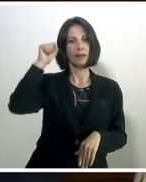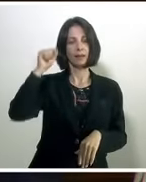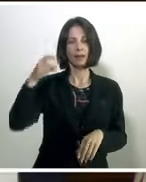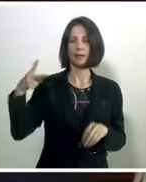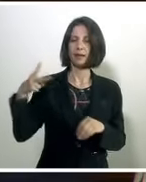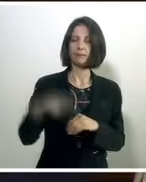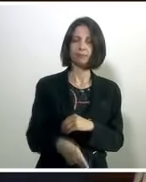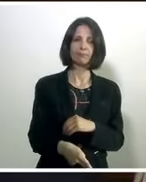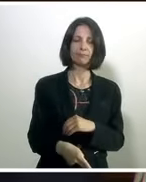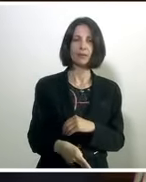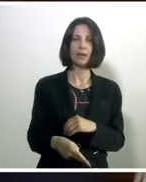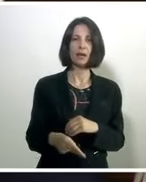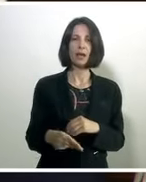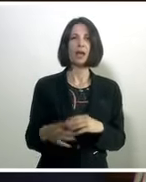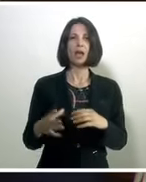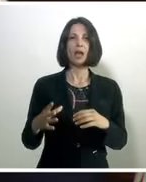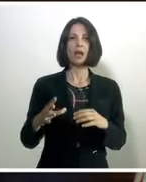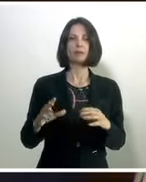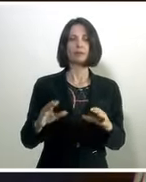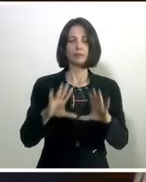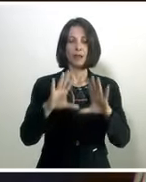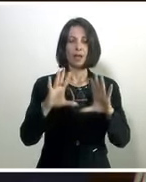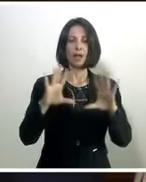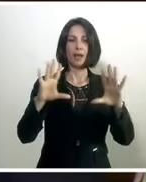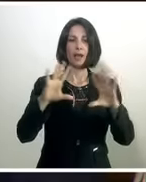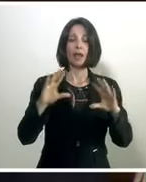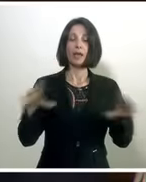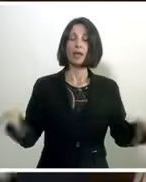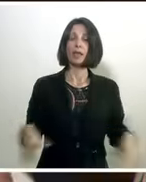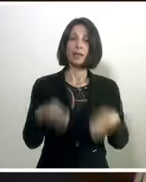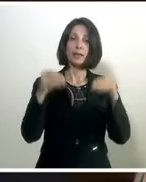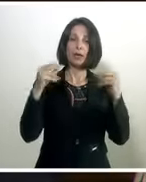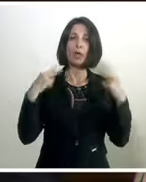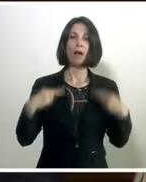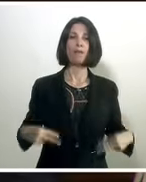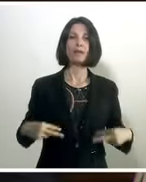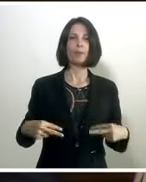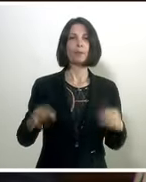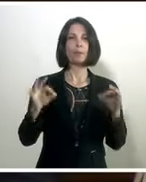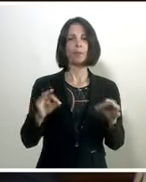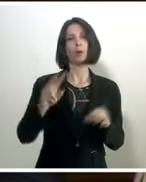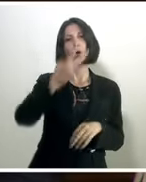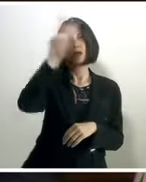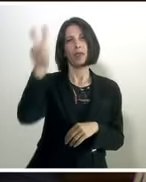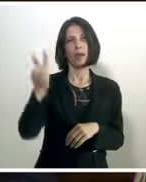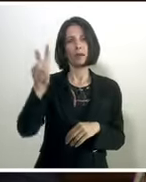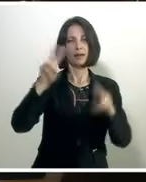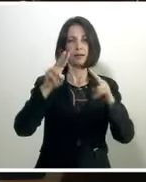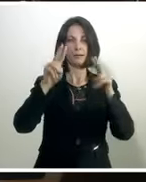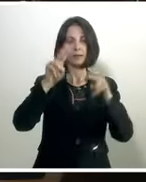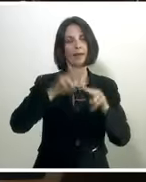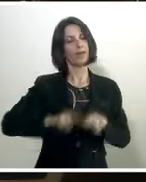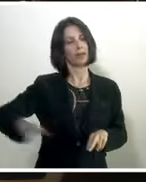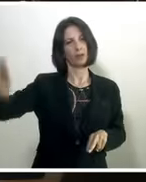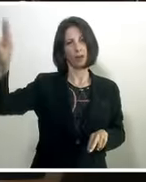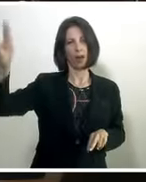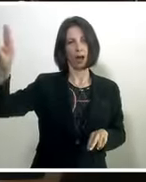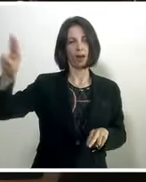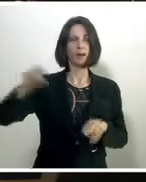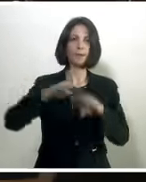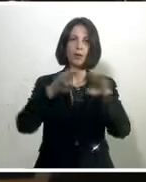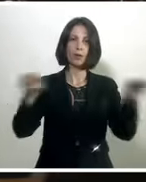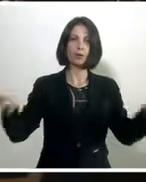definitiva dimensione Nazionale che avrà al centro delle proprie proposizioni questioni e orizzonti nazionali